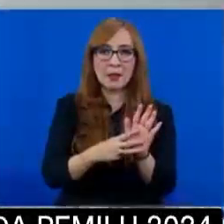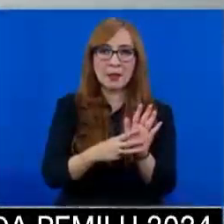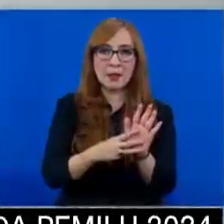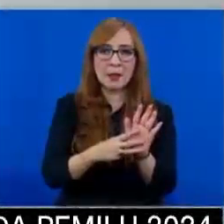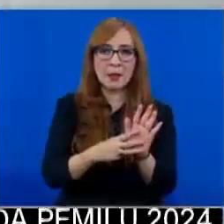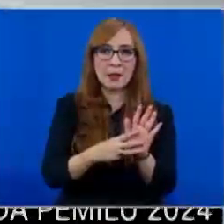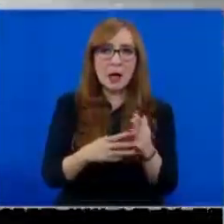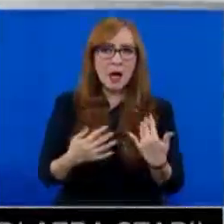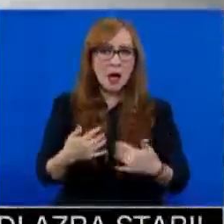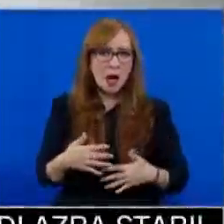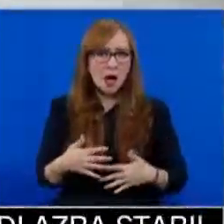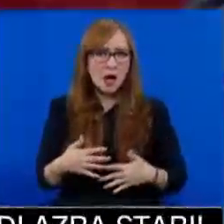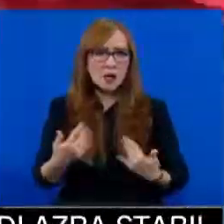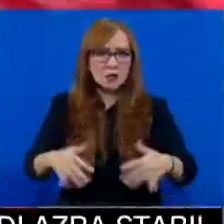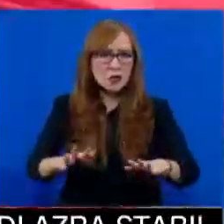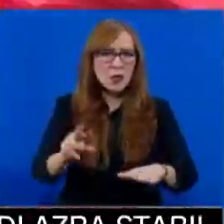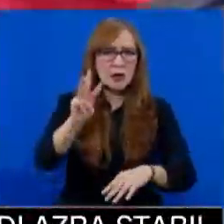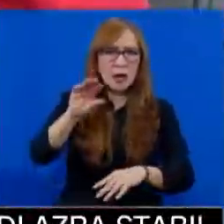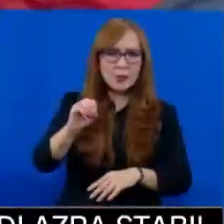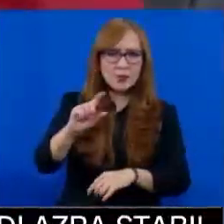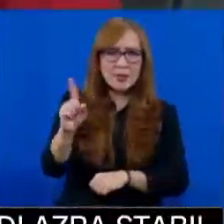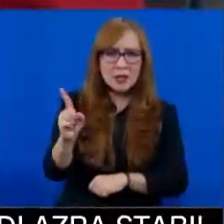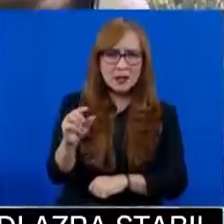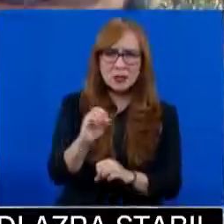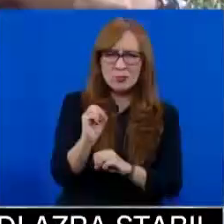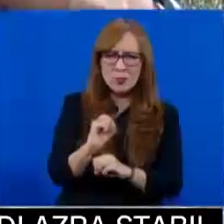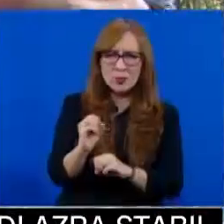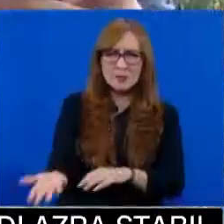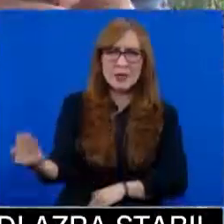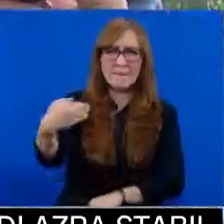Sudah 30 menit, saya belum sampai ya.